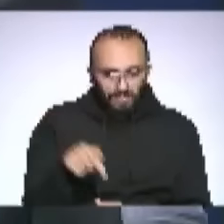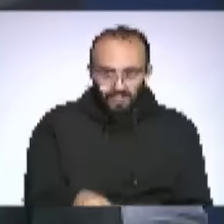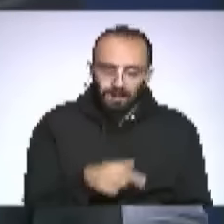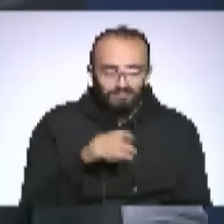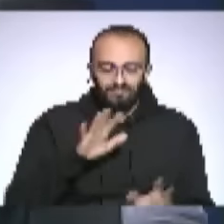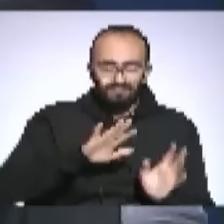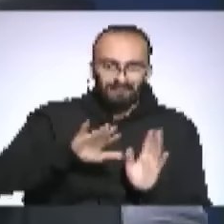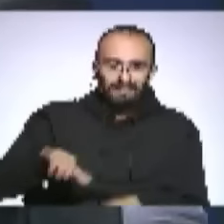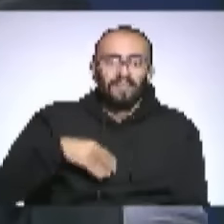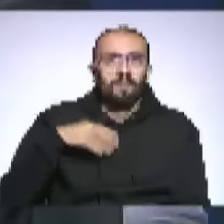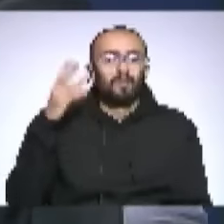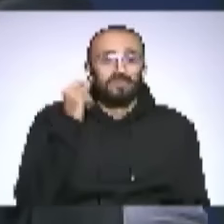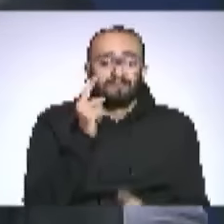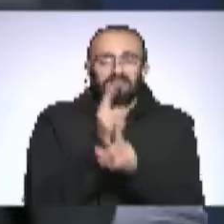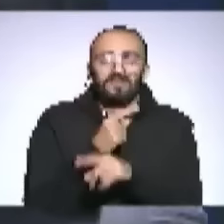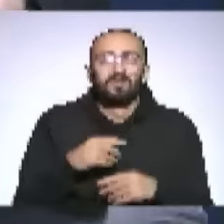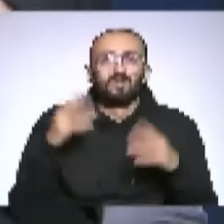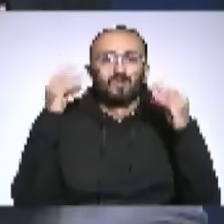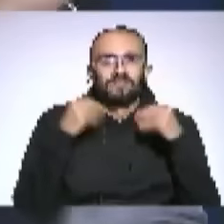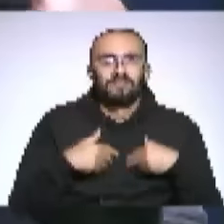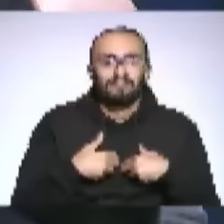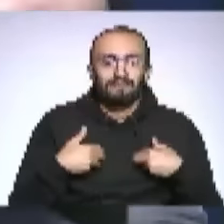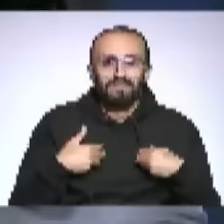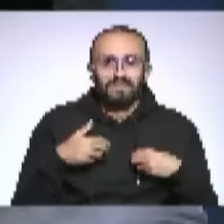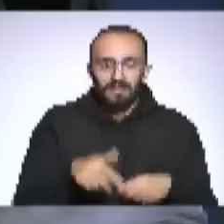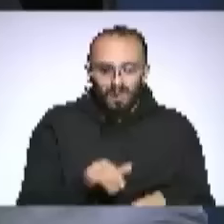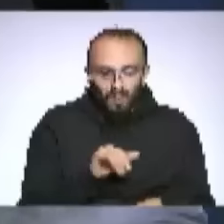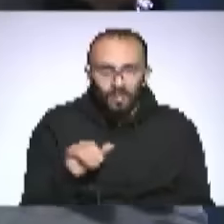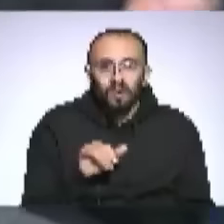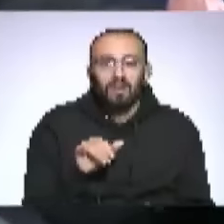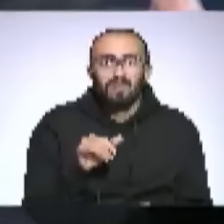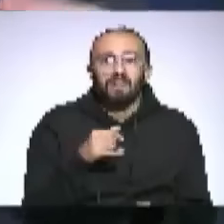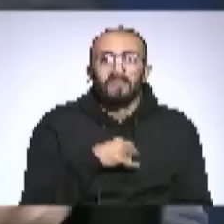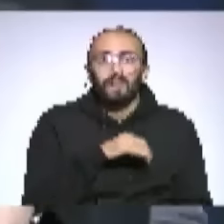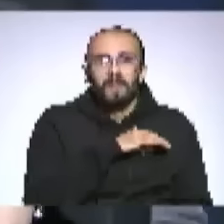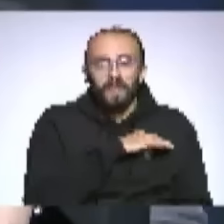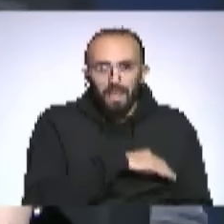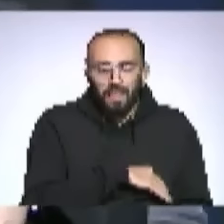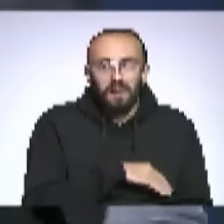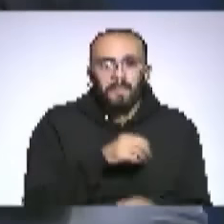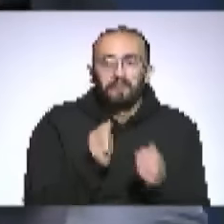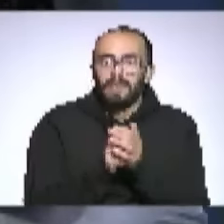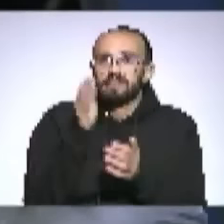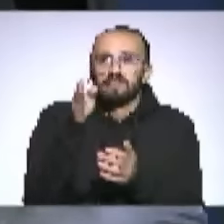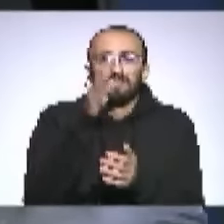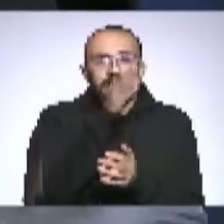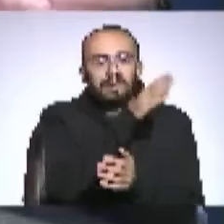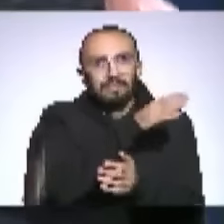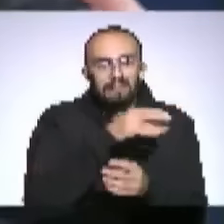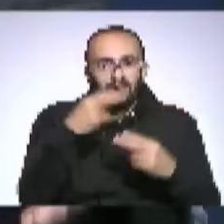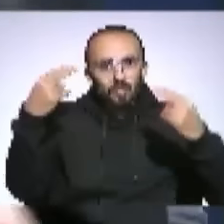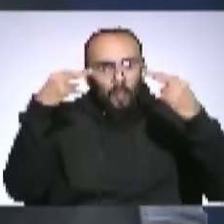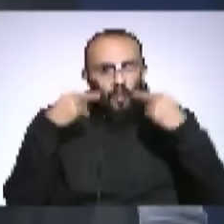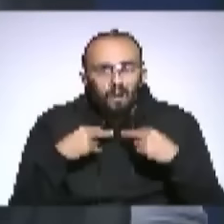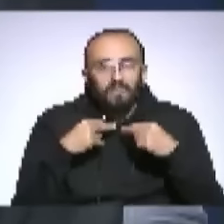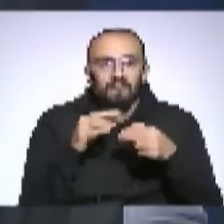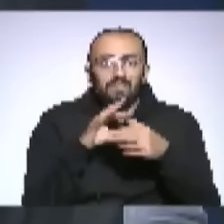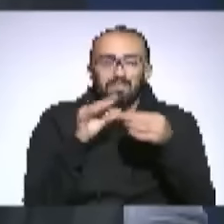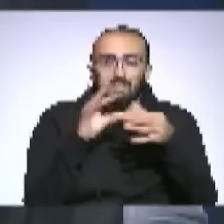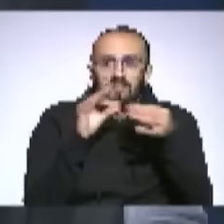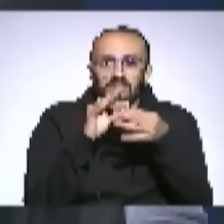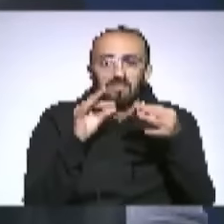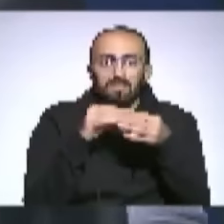معاك احنا اسعد يا سيدي بلاقي نفسي في البرنامج ان انا بدخل كل جوه كل بيت وبقدر اغير كثير